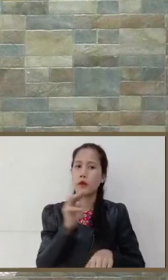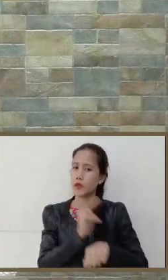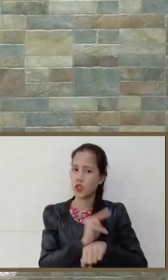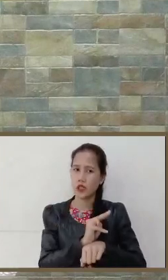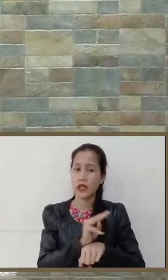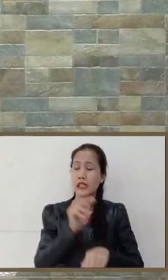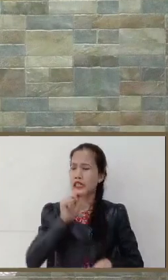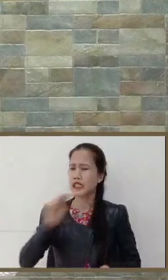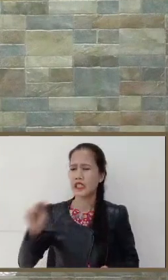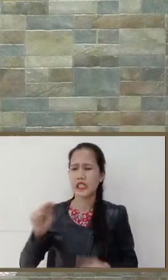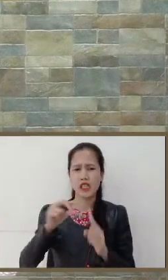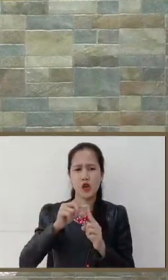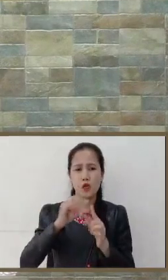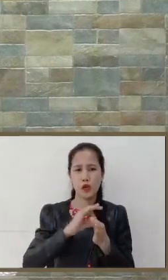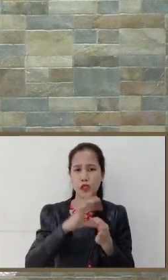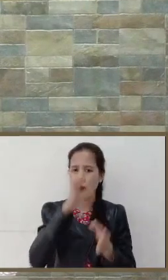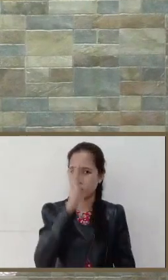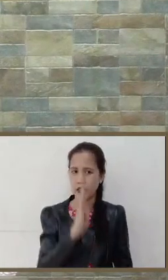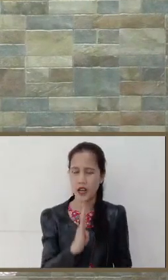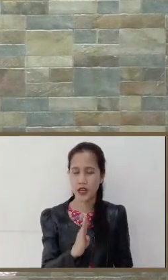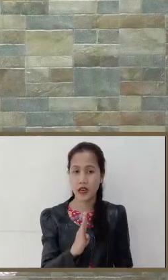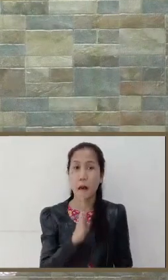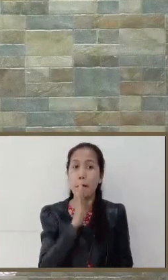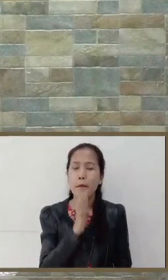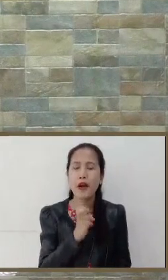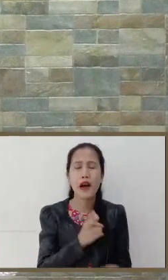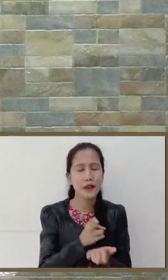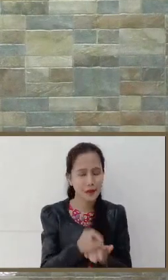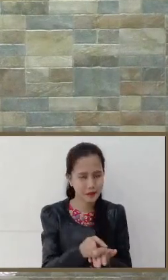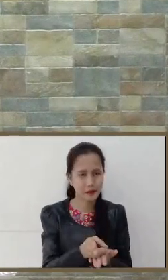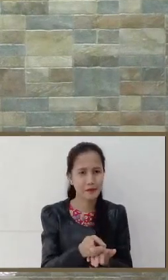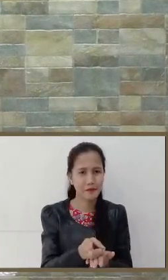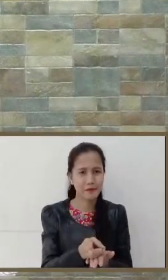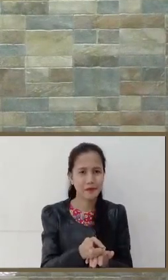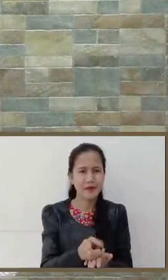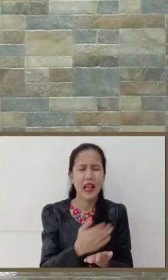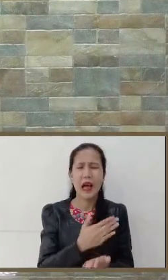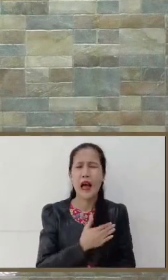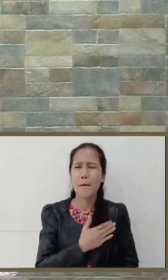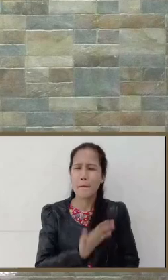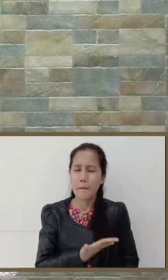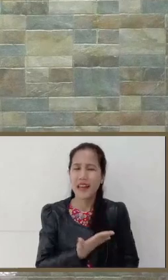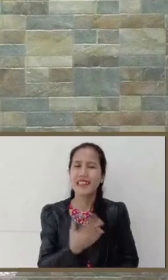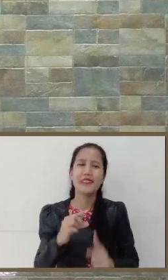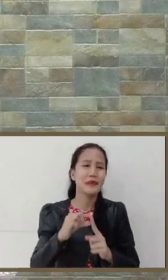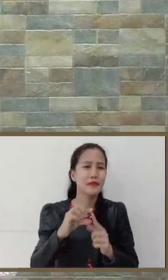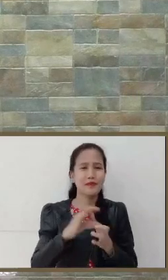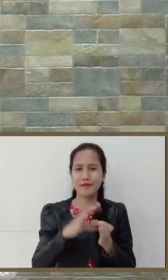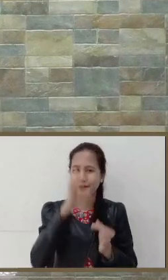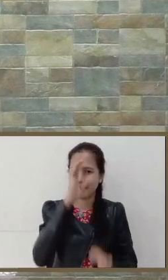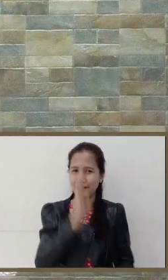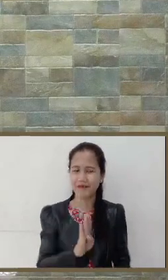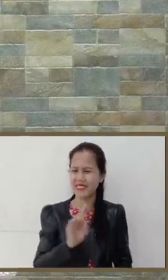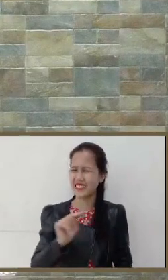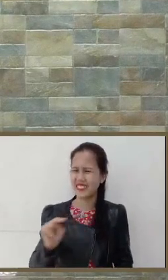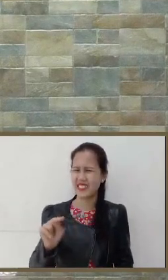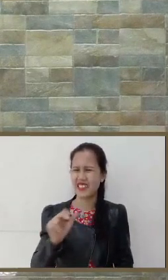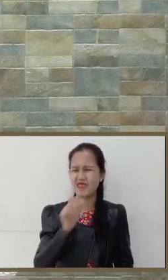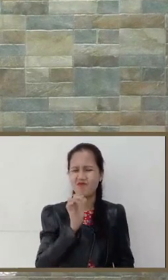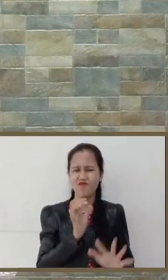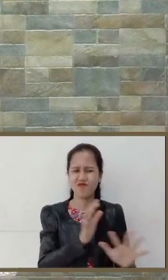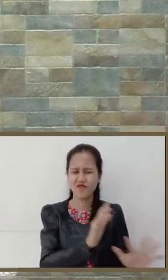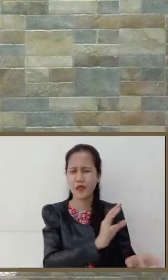is the Word of God. Maging honest ka sa sarili mo, aminin mo na ang salita ng Diyos ang kailangan ko, hindi mo na yung ministry. Mga